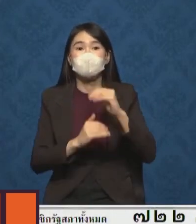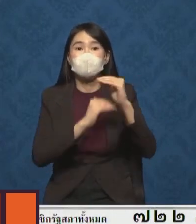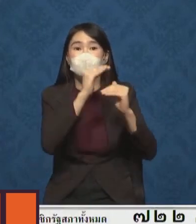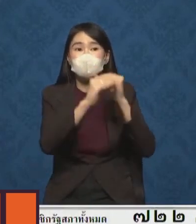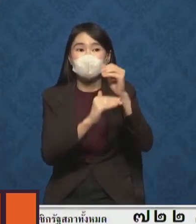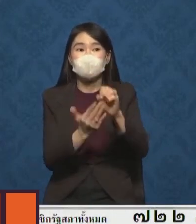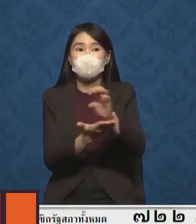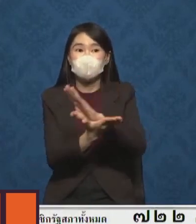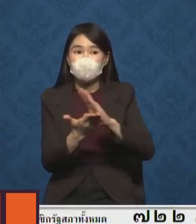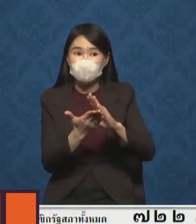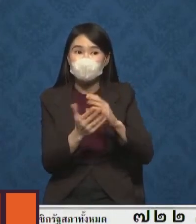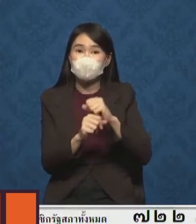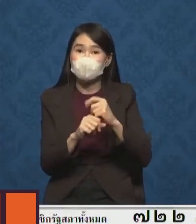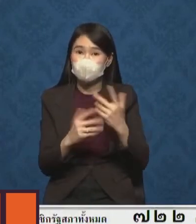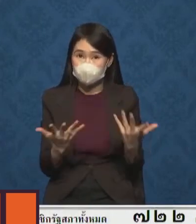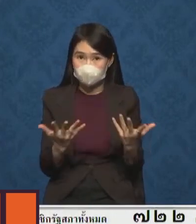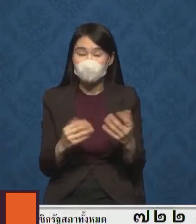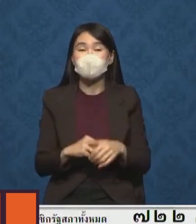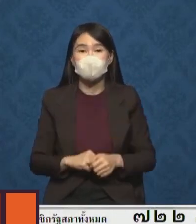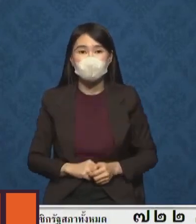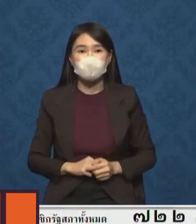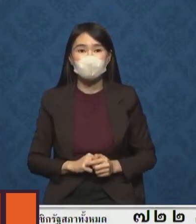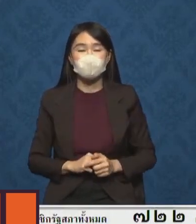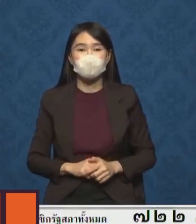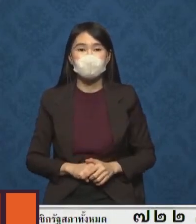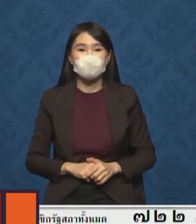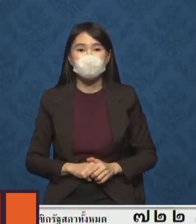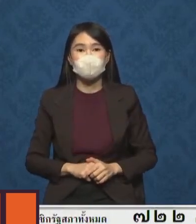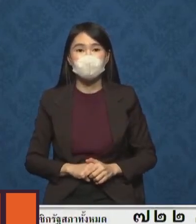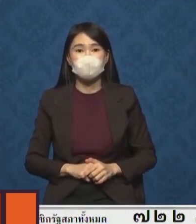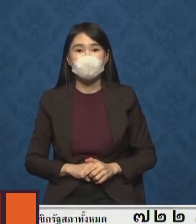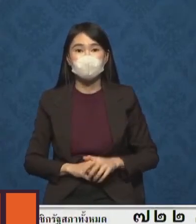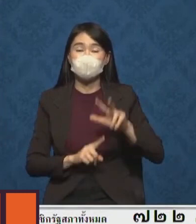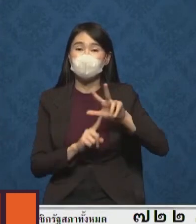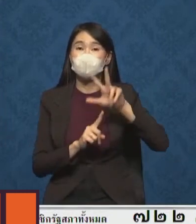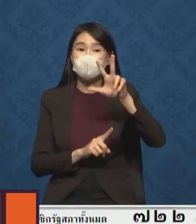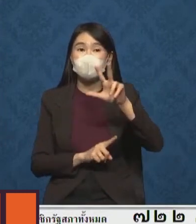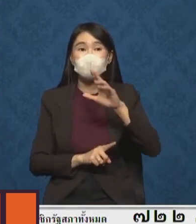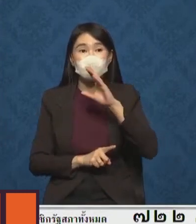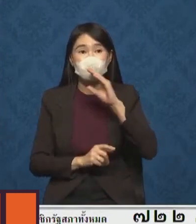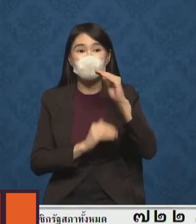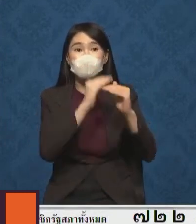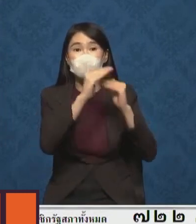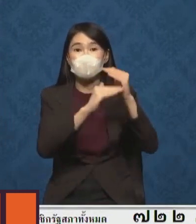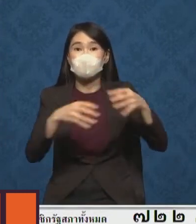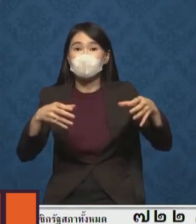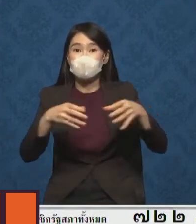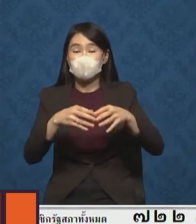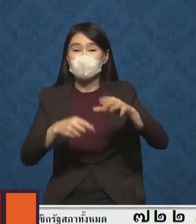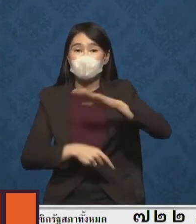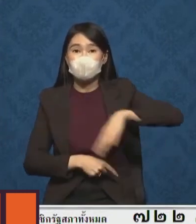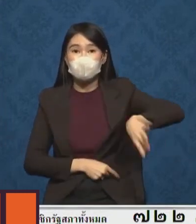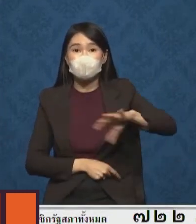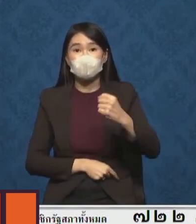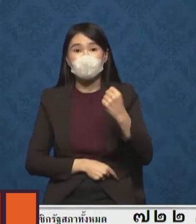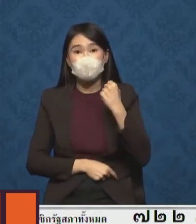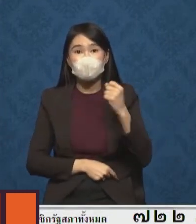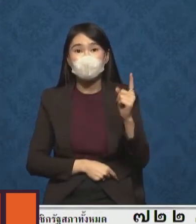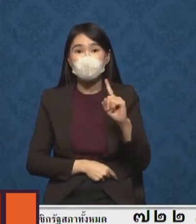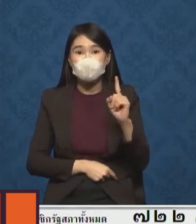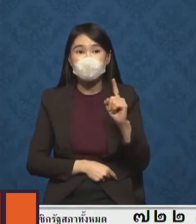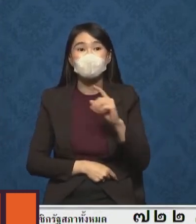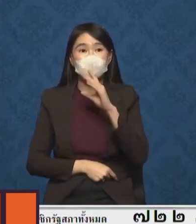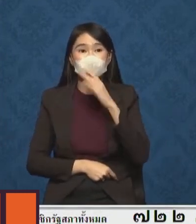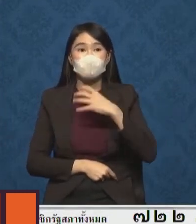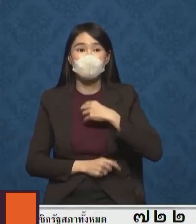ันทางการเมืองจะเกิดขได้อย่ไร ประการที่ 3 ของการพัฒนาพักการเมืใหเข้มแข็ครับ ก็คือก